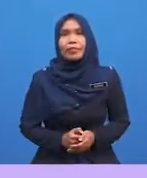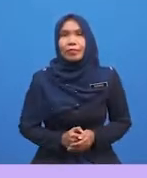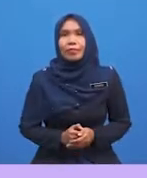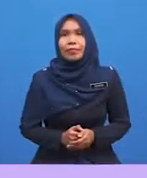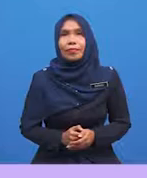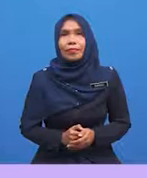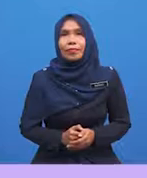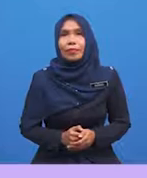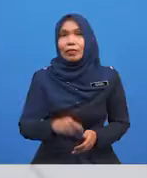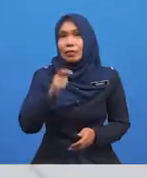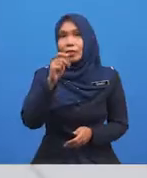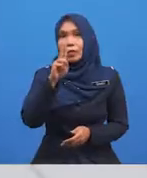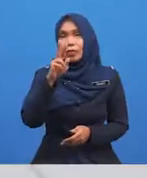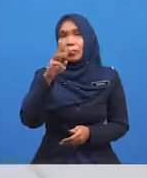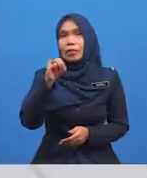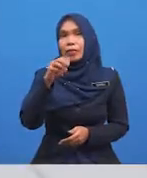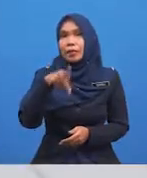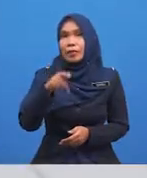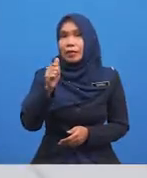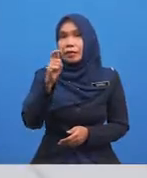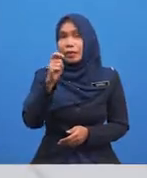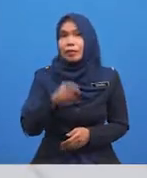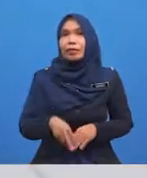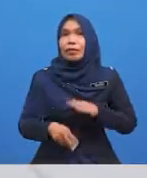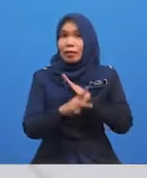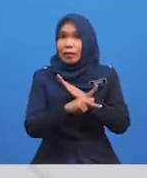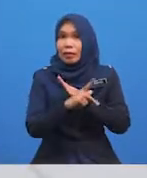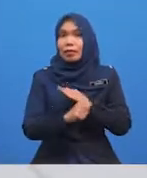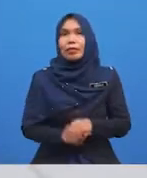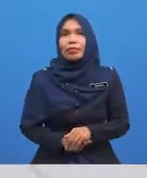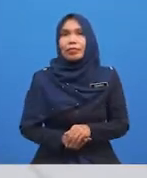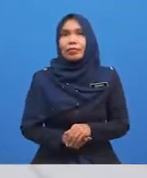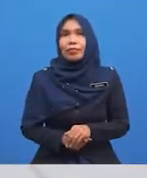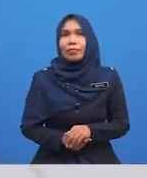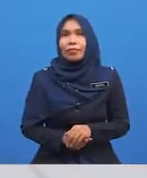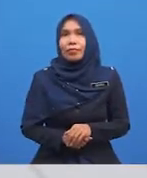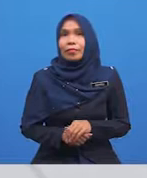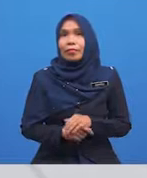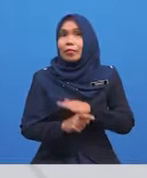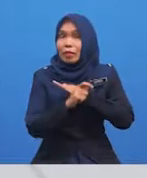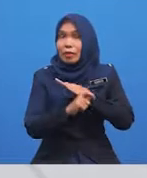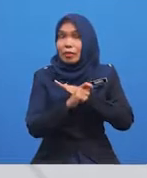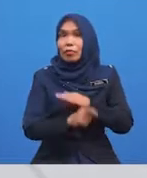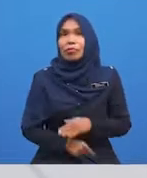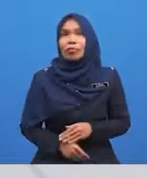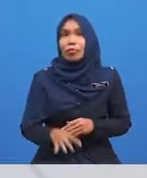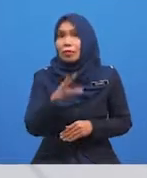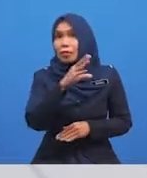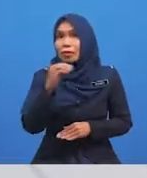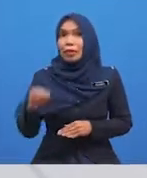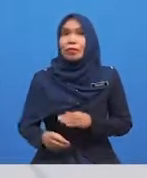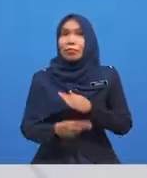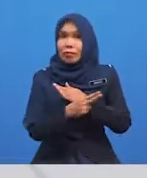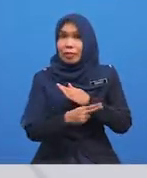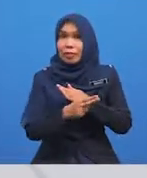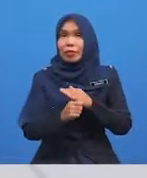Tumpat, Kelantan, Dungun, Terengganu dan Felda Tengku, Sabah. Berikutnya,